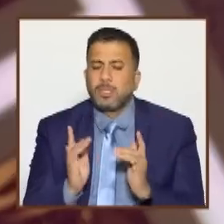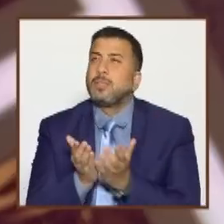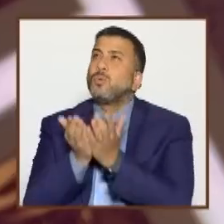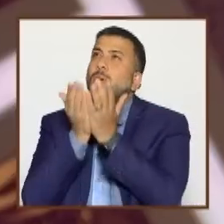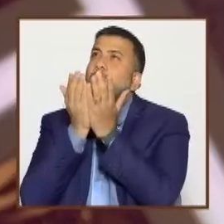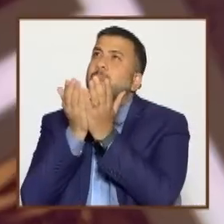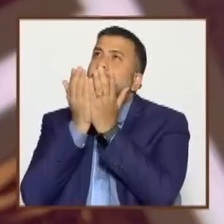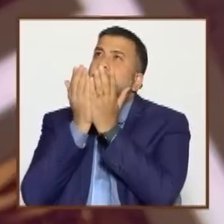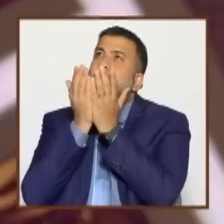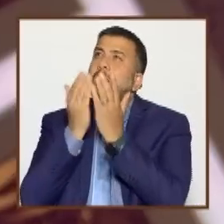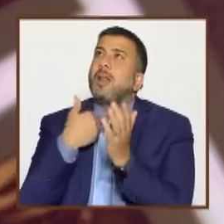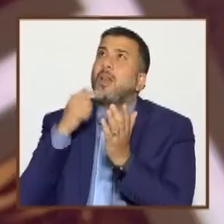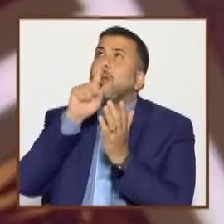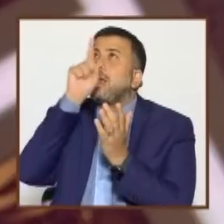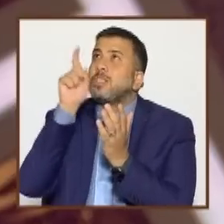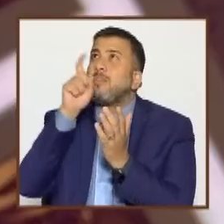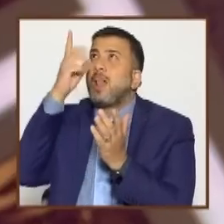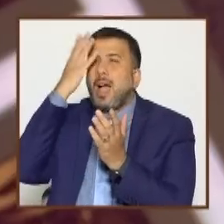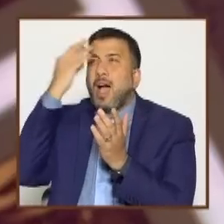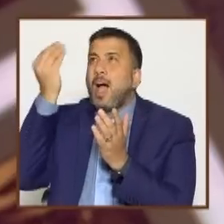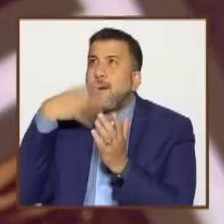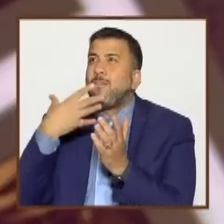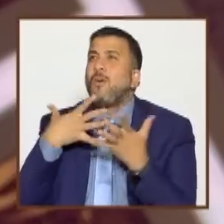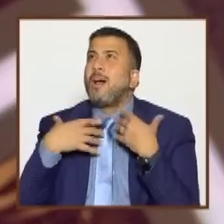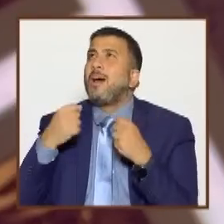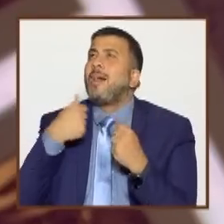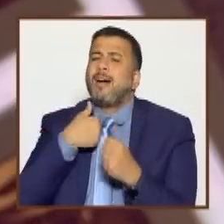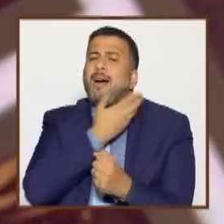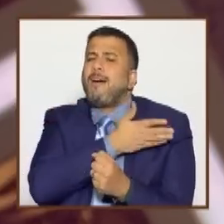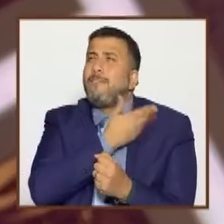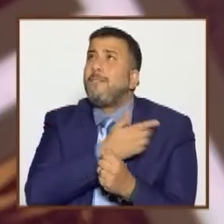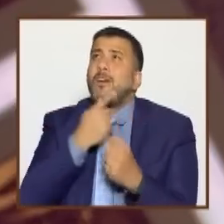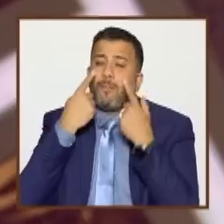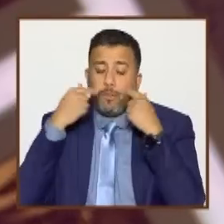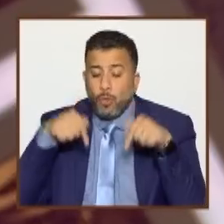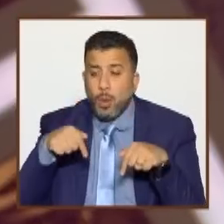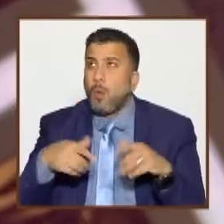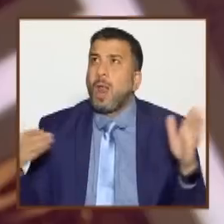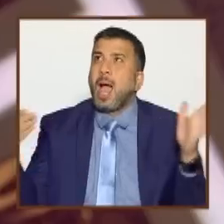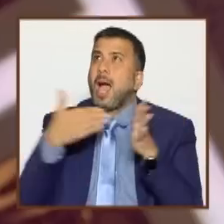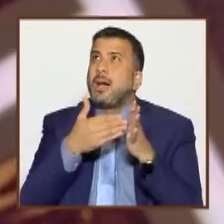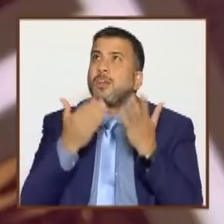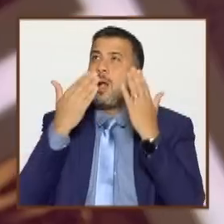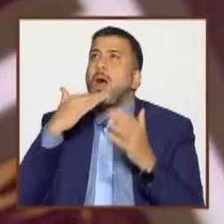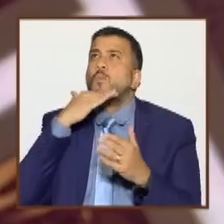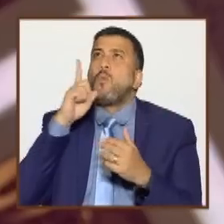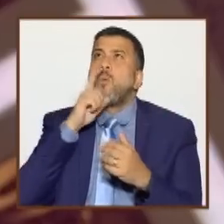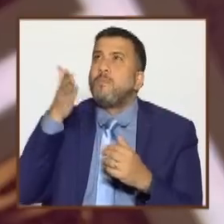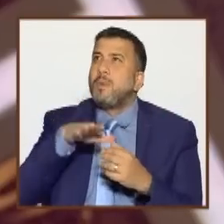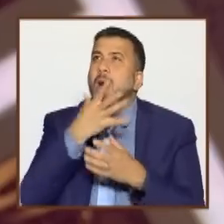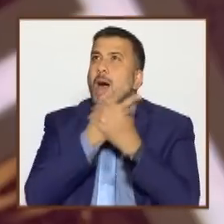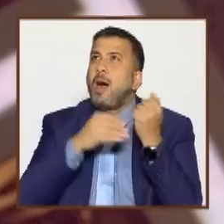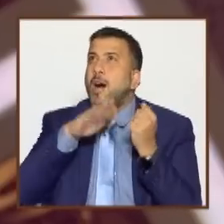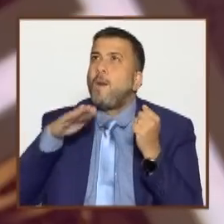الأذان والإقامة اللهم أني أسألك العفو والعافية في الدنيا والآخرة، فتكثر من هذا الدعاء وتدعو لنفسك ولوالديك